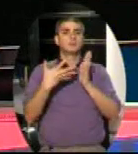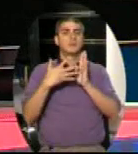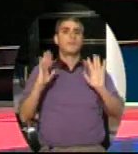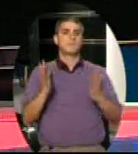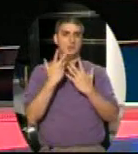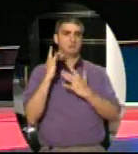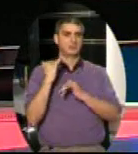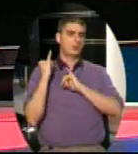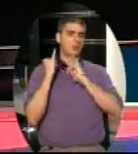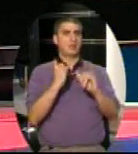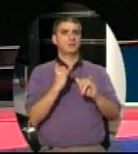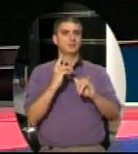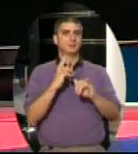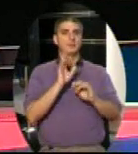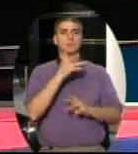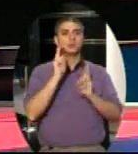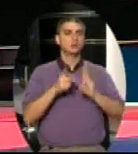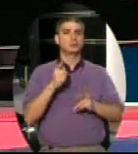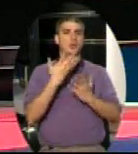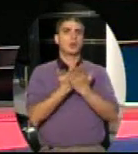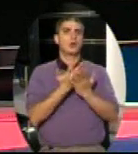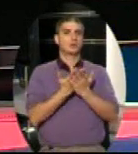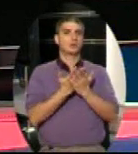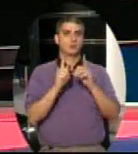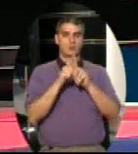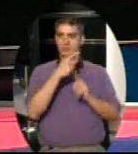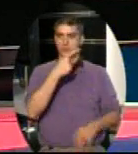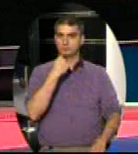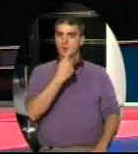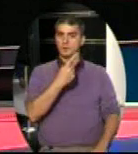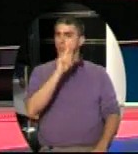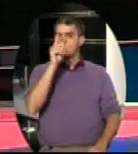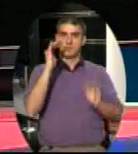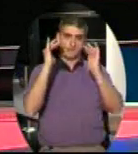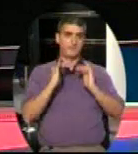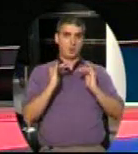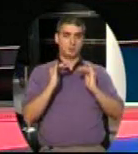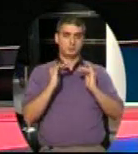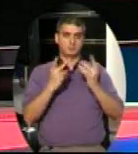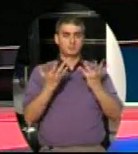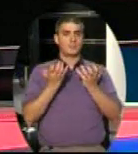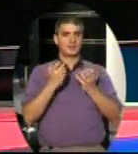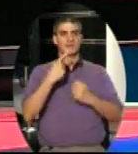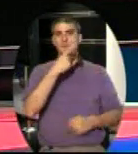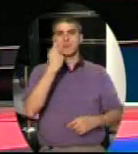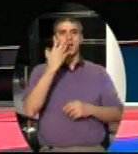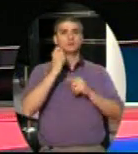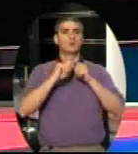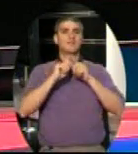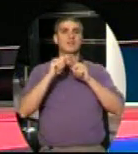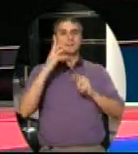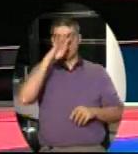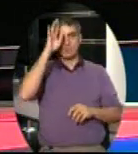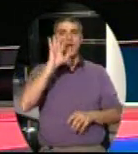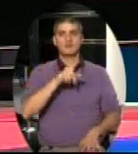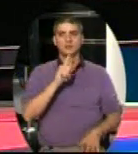להביא את מה שיש, את הראיות. כפי שנאמר, אולי זה פחות גם אטרקטיבי, 150 גוונים באפור, אבל יש פה